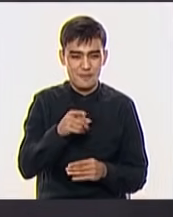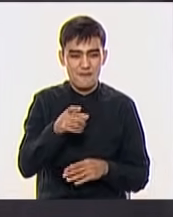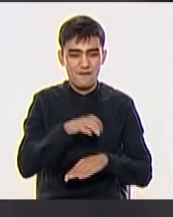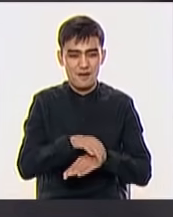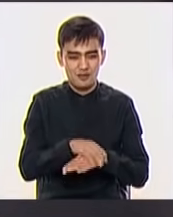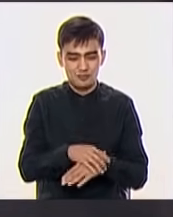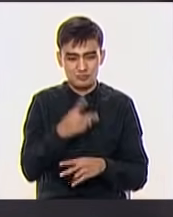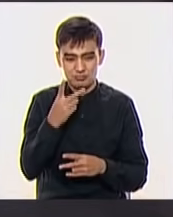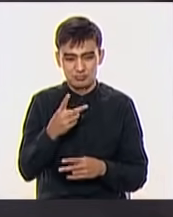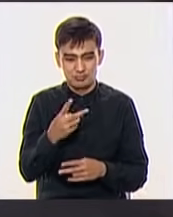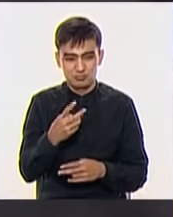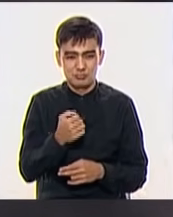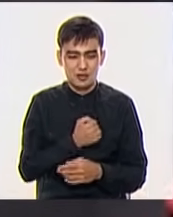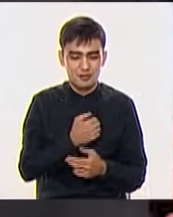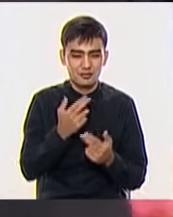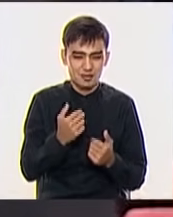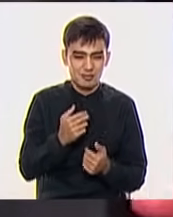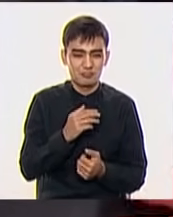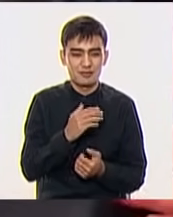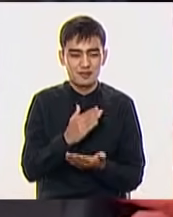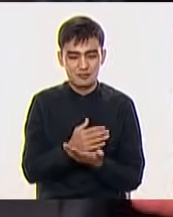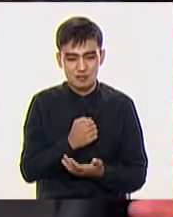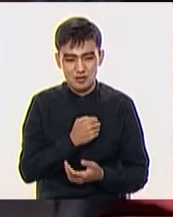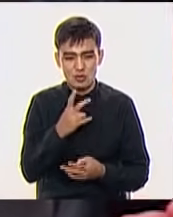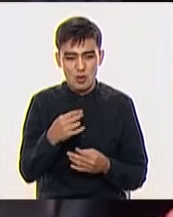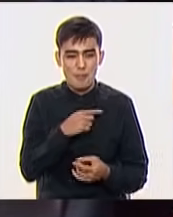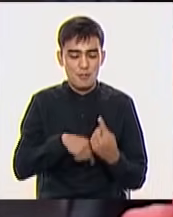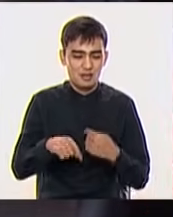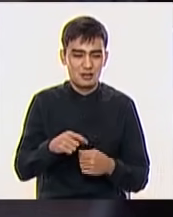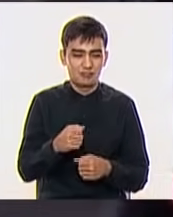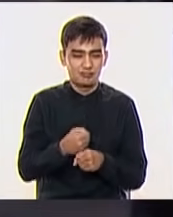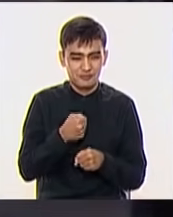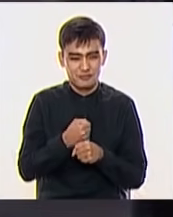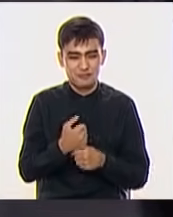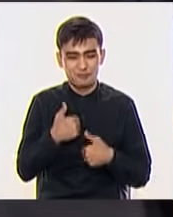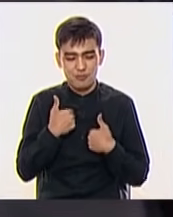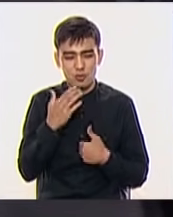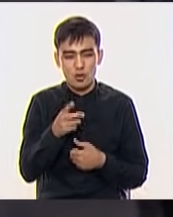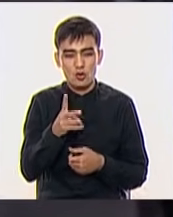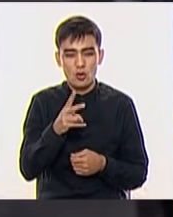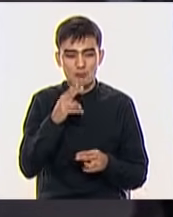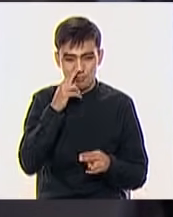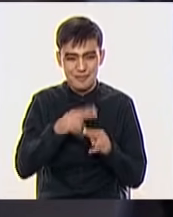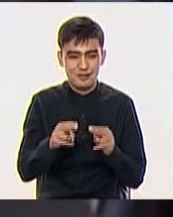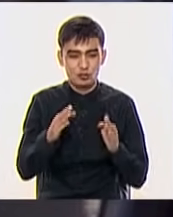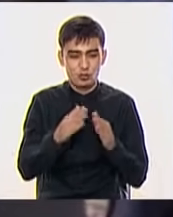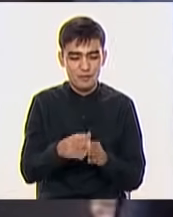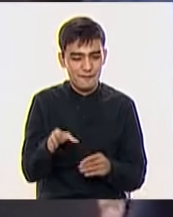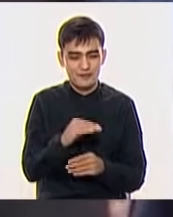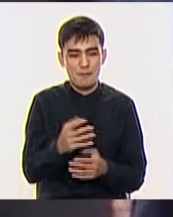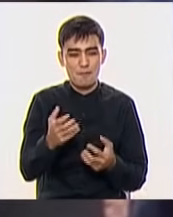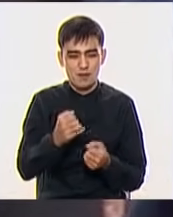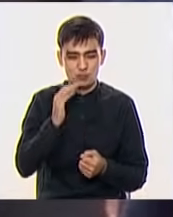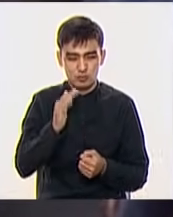факт вызывает мое огромное огорчение и сожаление, но мы сделаем все возможное. Все, кто потерял жилье, получат